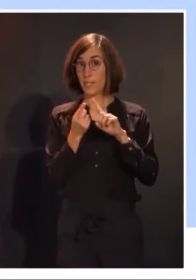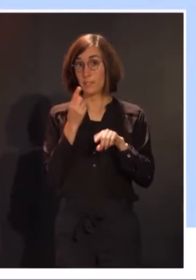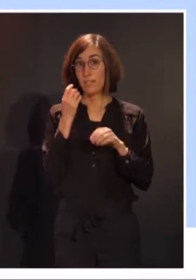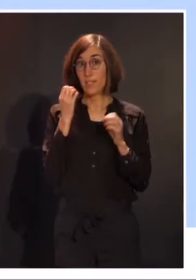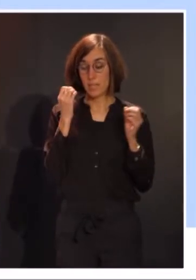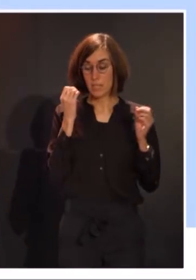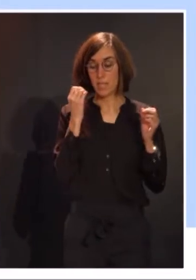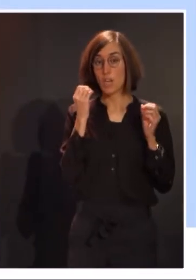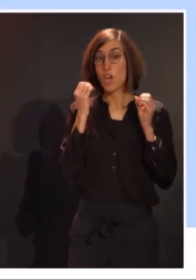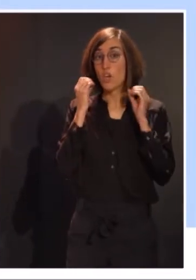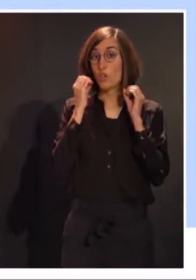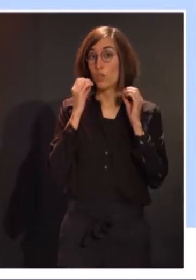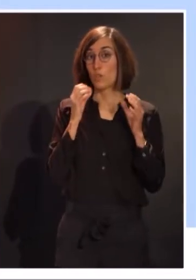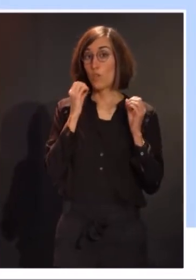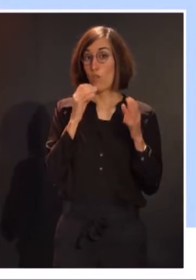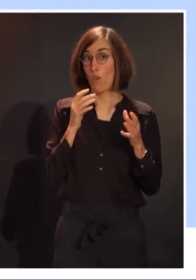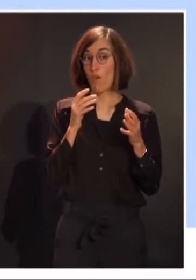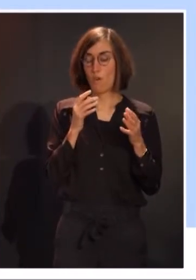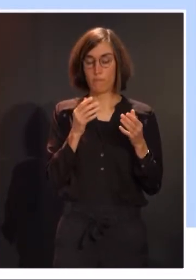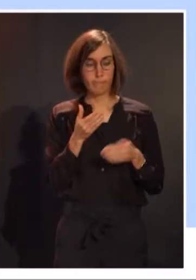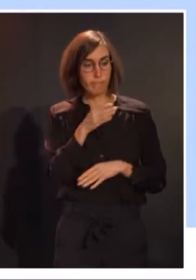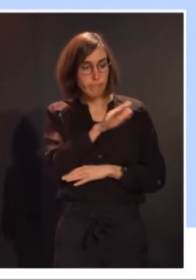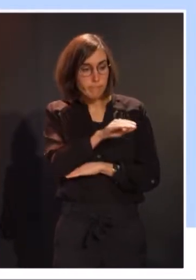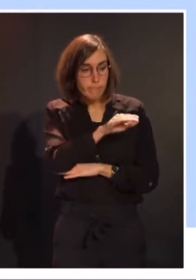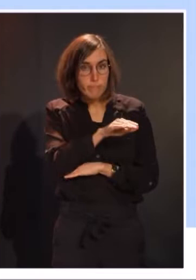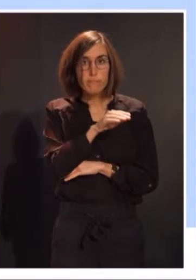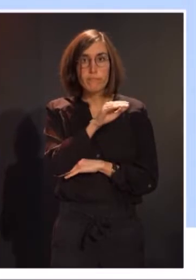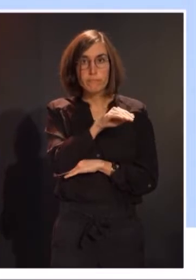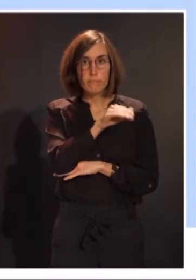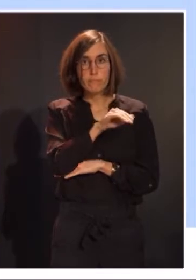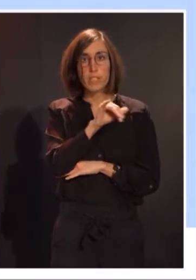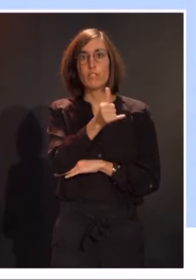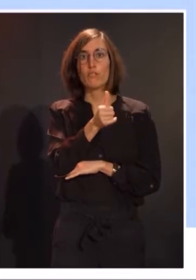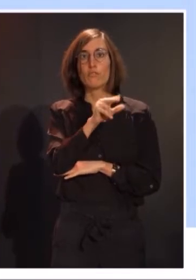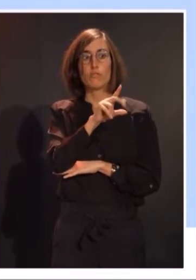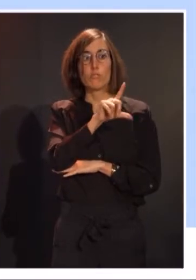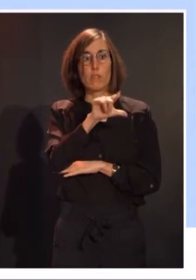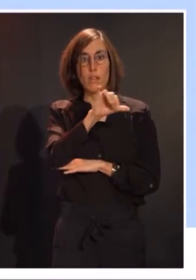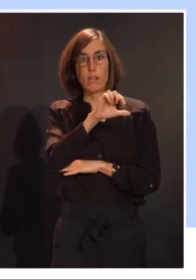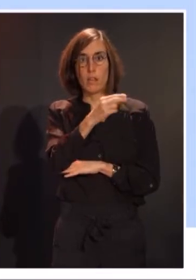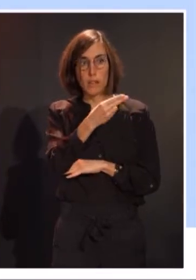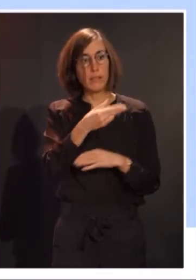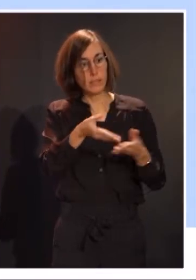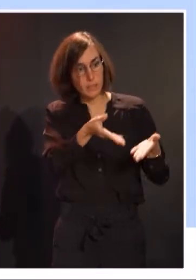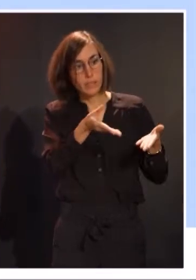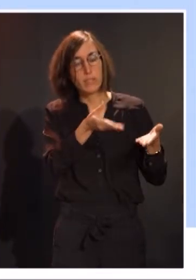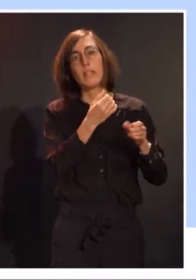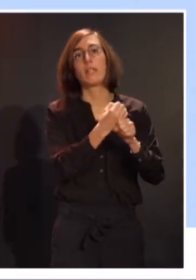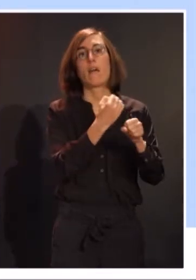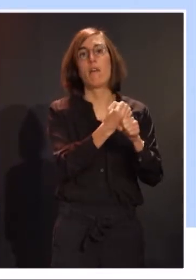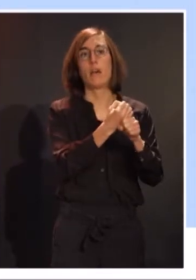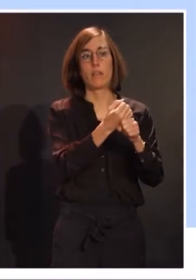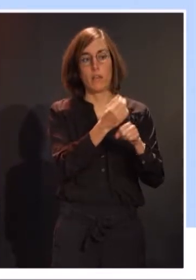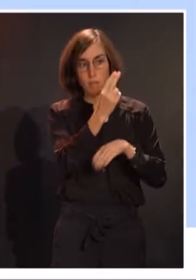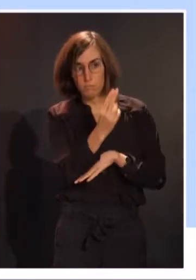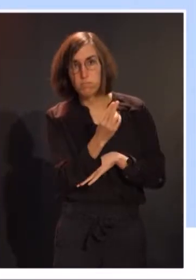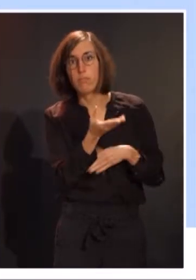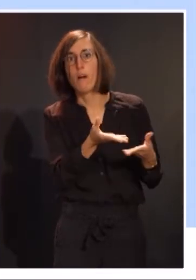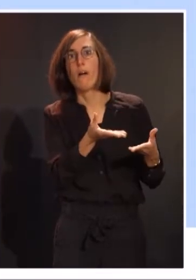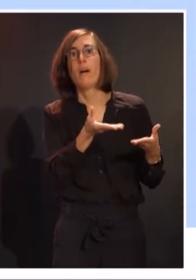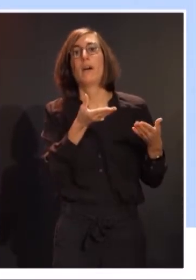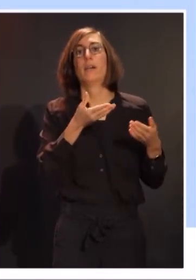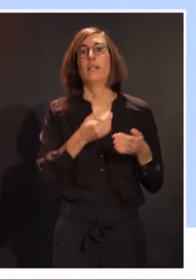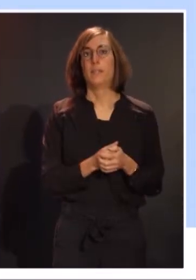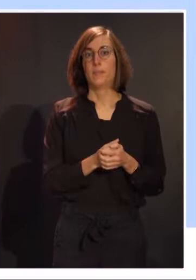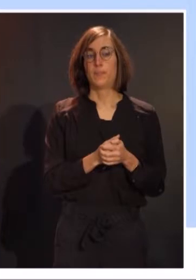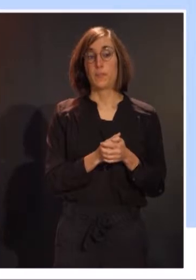remettre Julien au travail pour qu'il puisse initier la tâche. Il a également besoin d'avoir un emploi du temps très